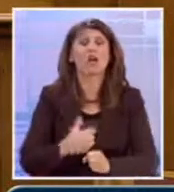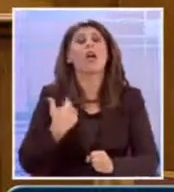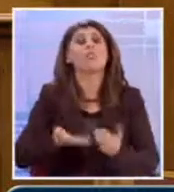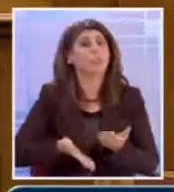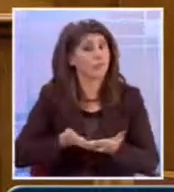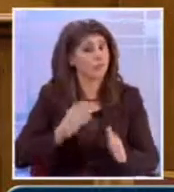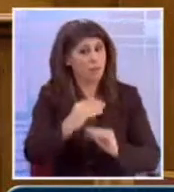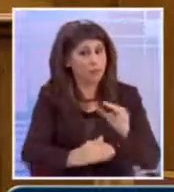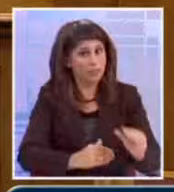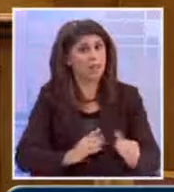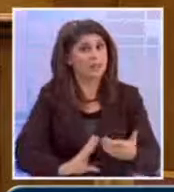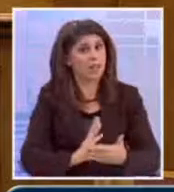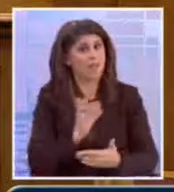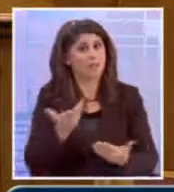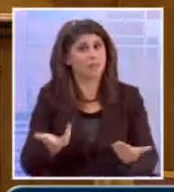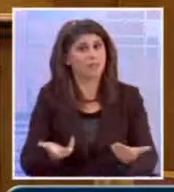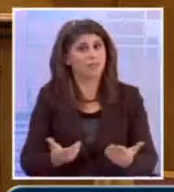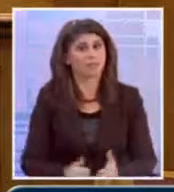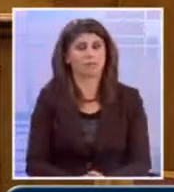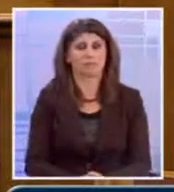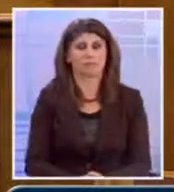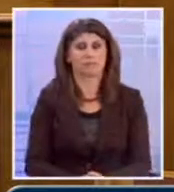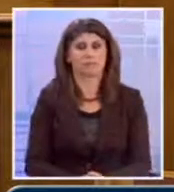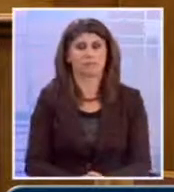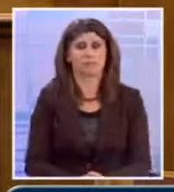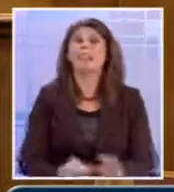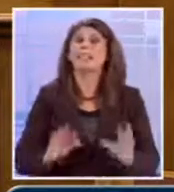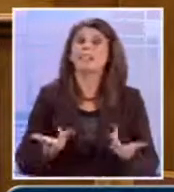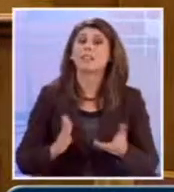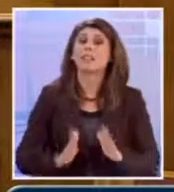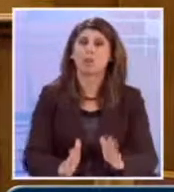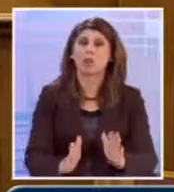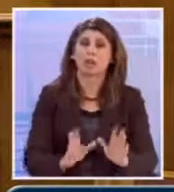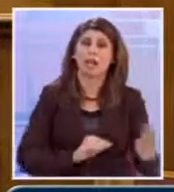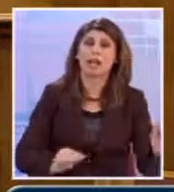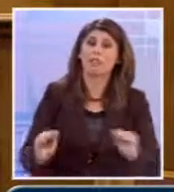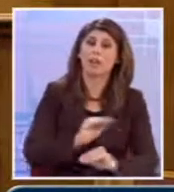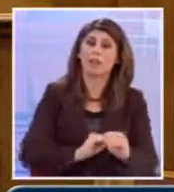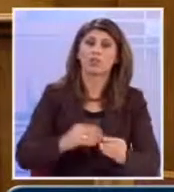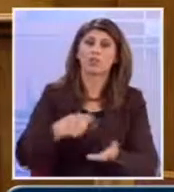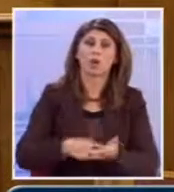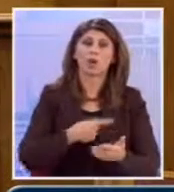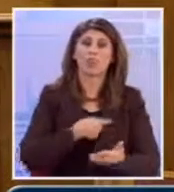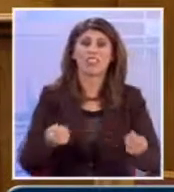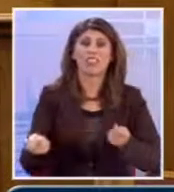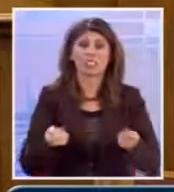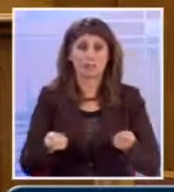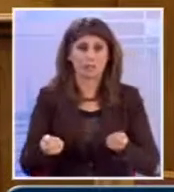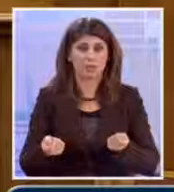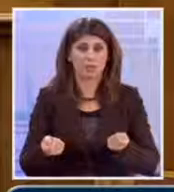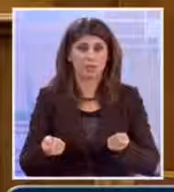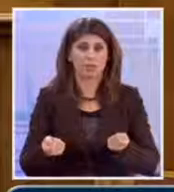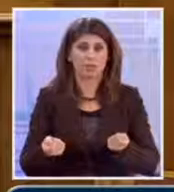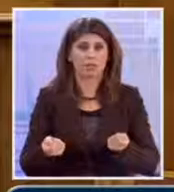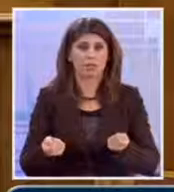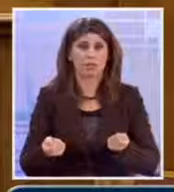τις επενδύσεις και την ανάπτυξη? Γιατί δεν προχωράει η αναδιάρθρωση της φορολογικής διοίκησης